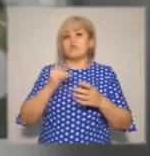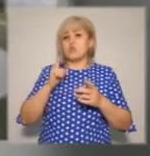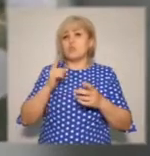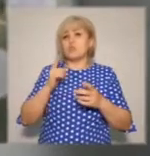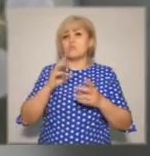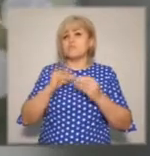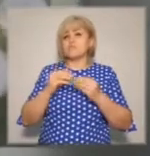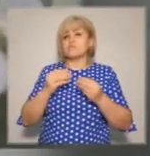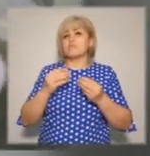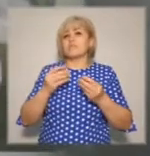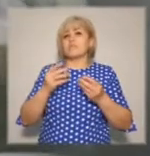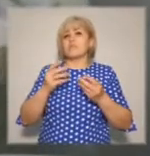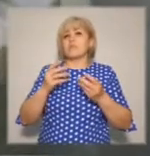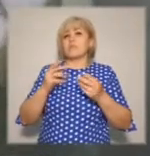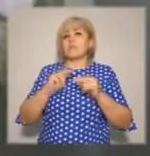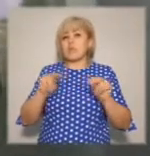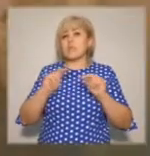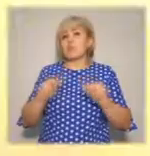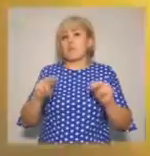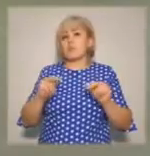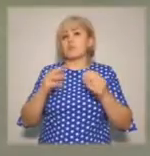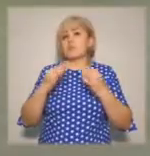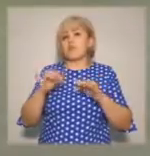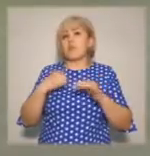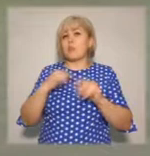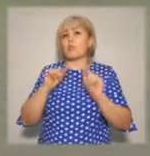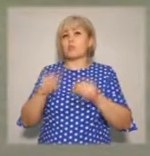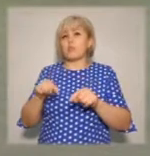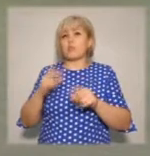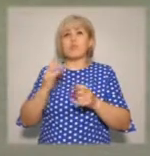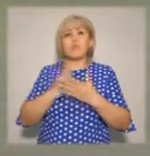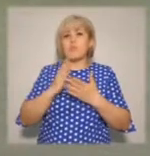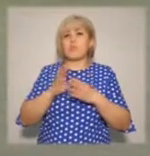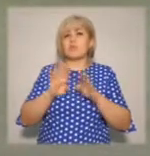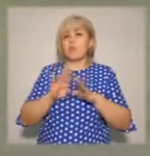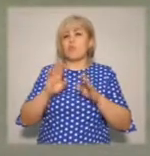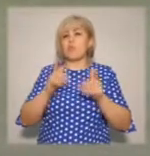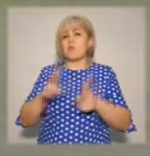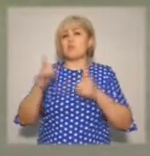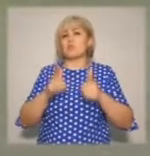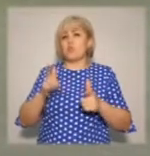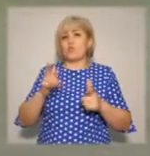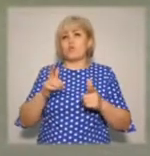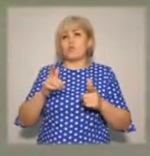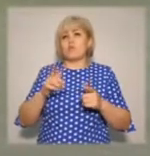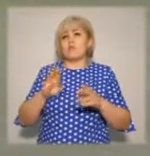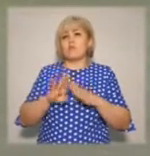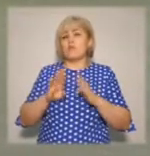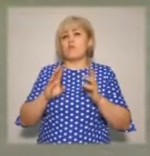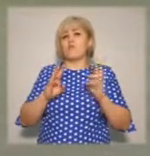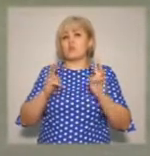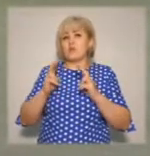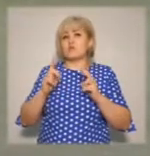уже приехала с таким отношением, что это, ну, что это очень серьезно, что впечатлило новых